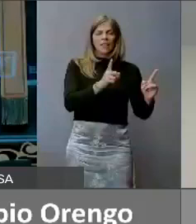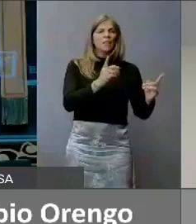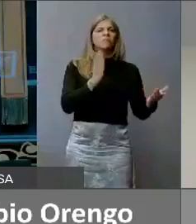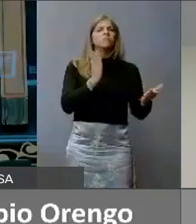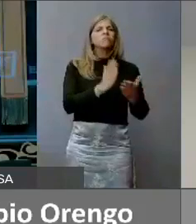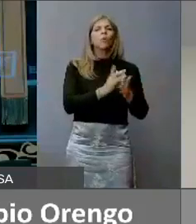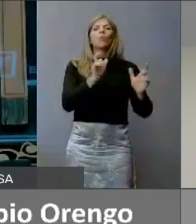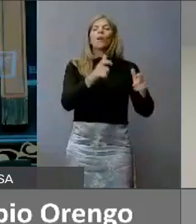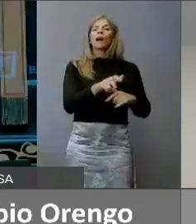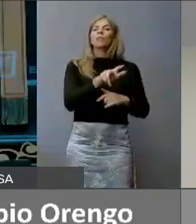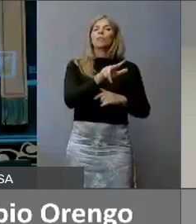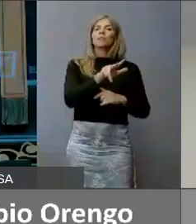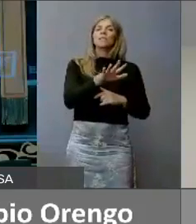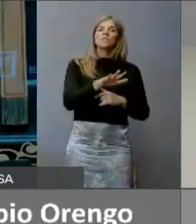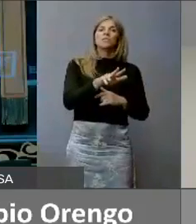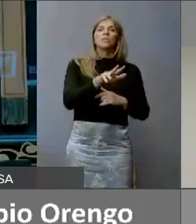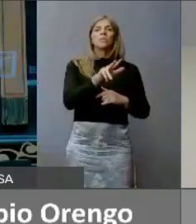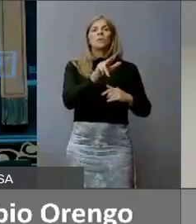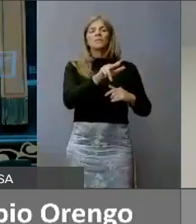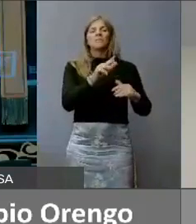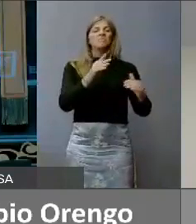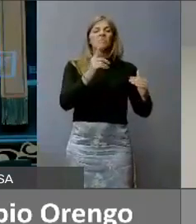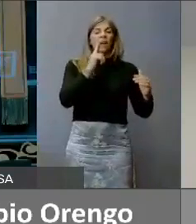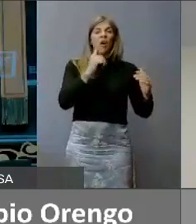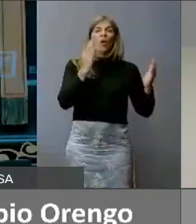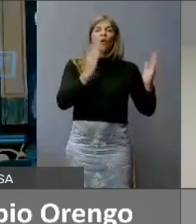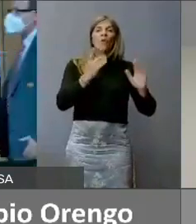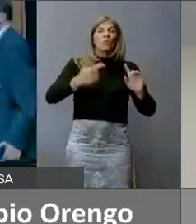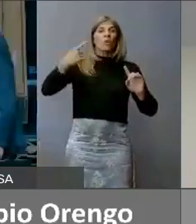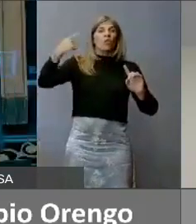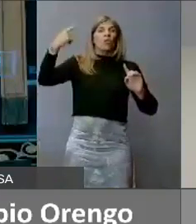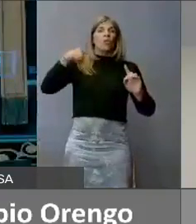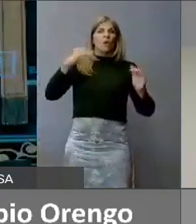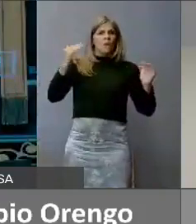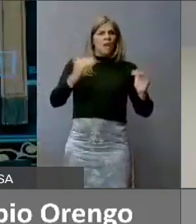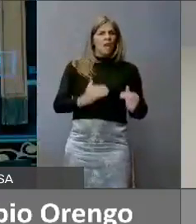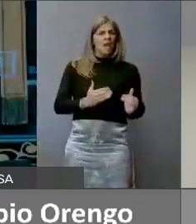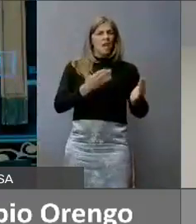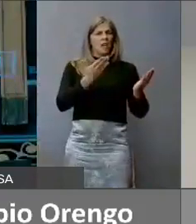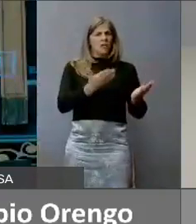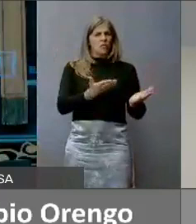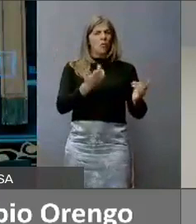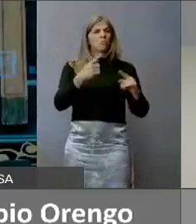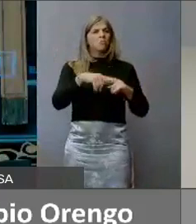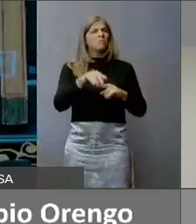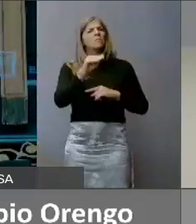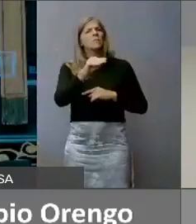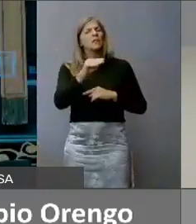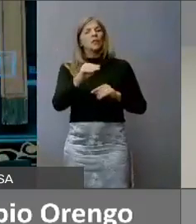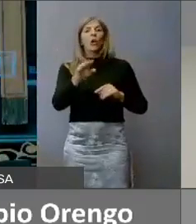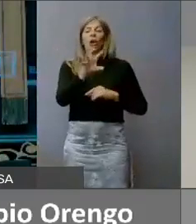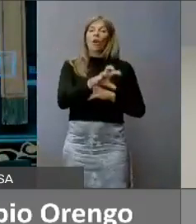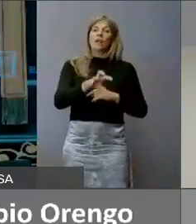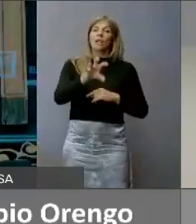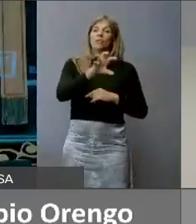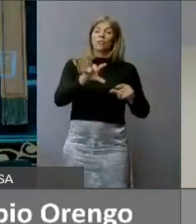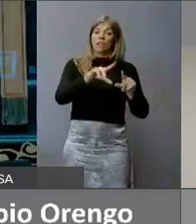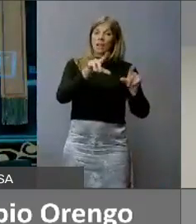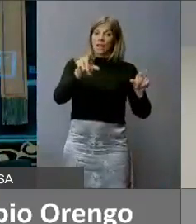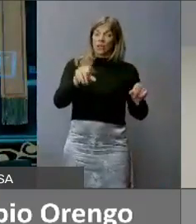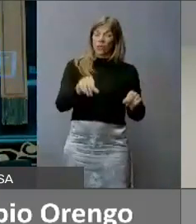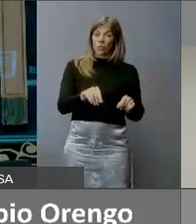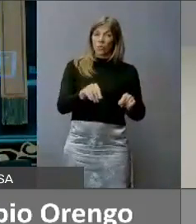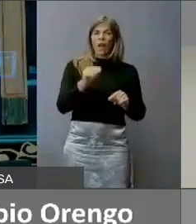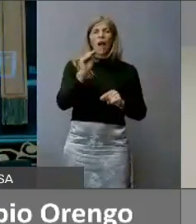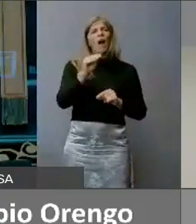al 5 guardatela per cento perfino in calo sull'anno 2019 si chiede inoltre se corrisponde al vero che regione liguria abbia chiesto il pagamento al comune